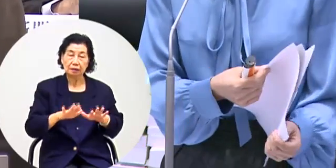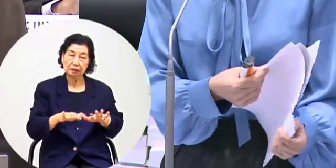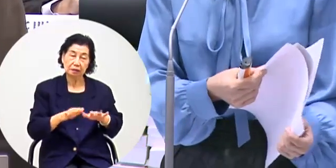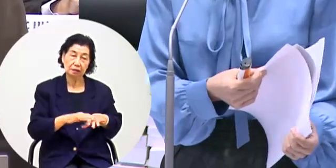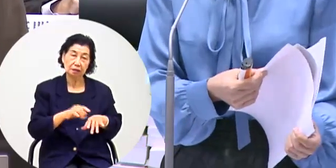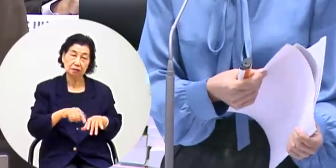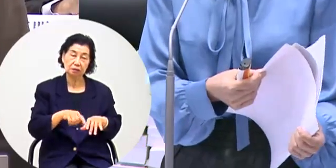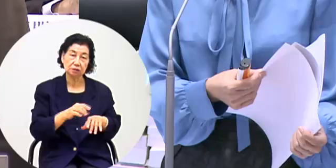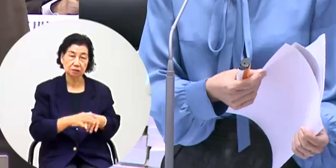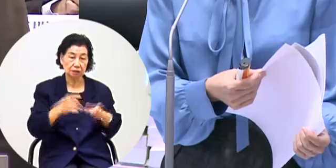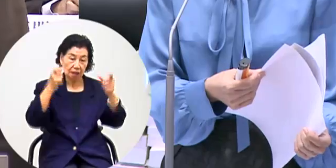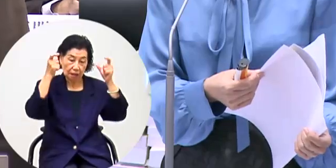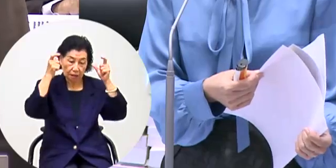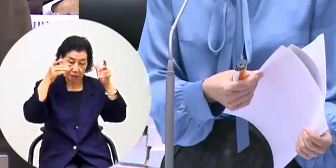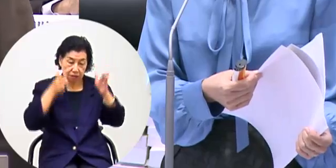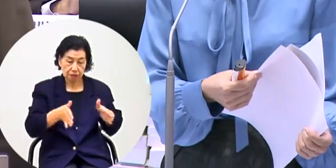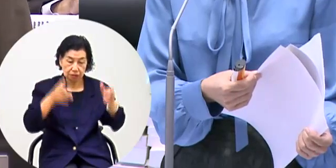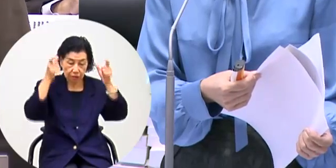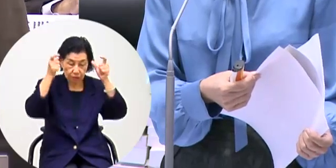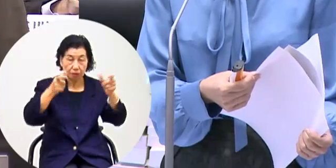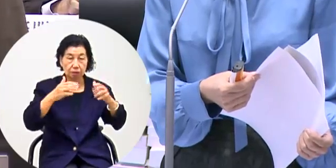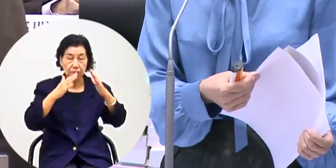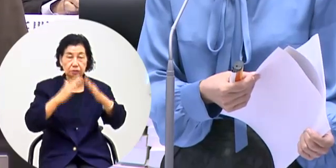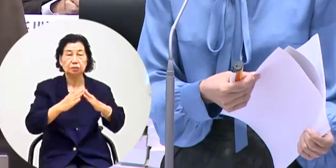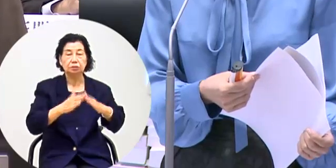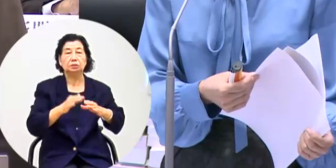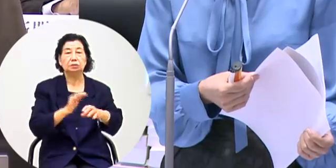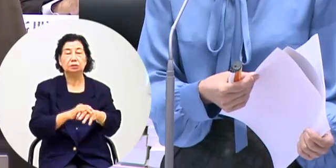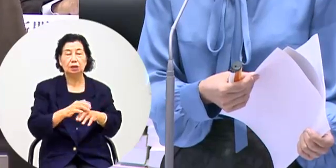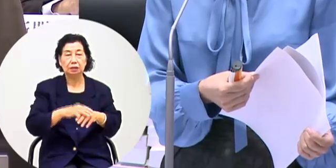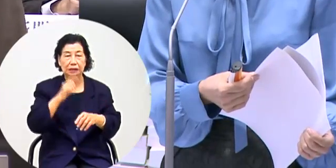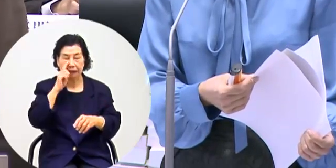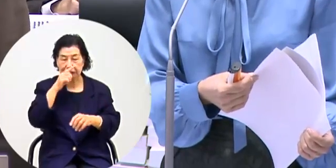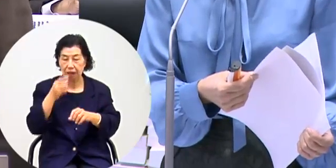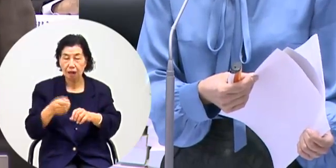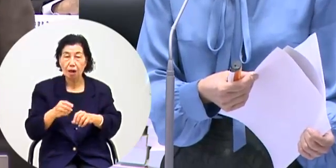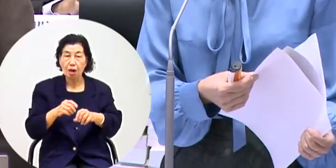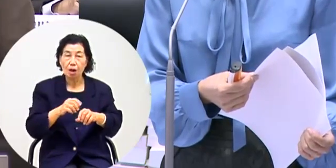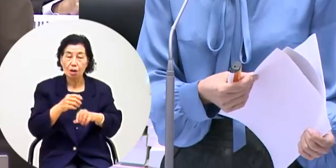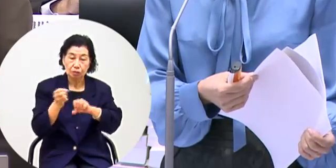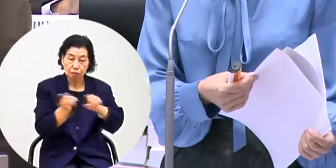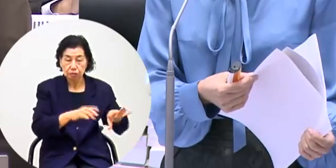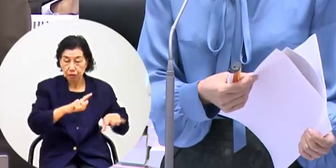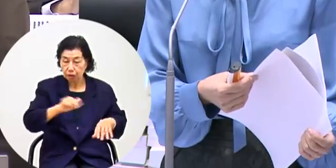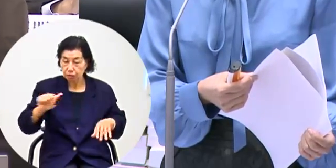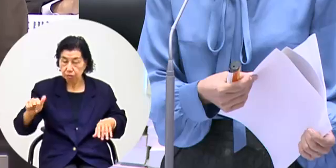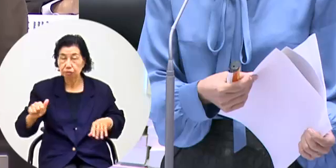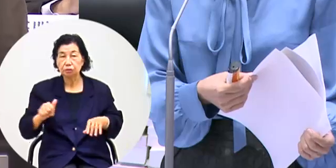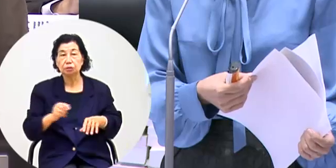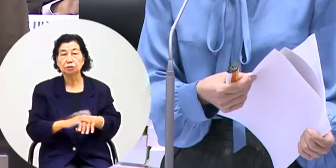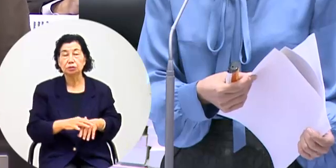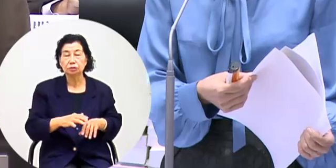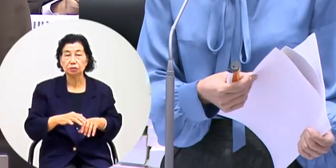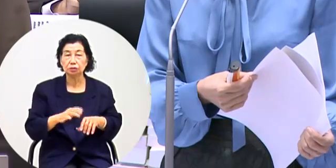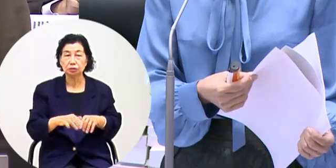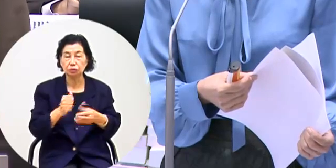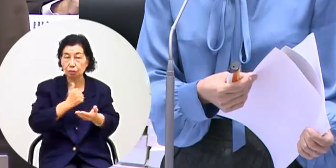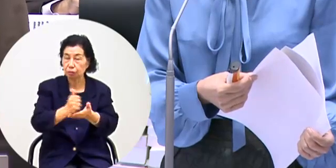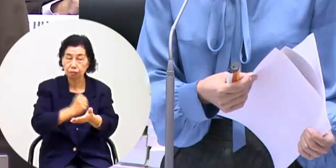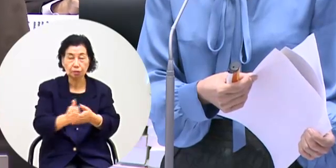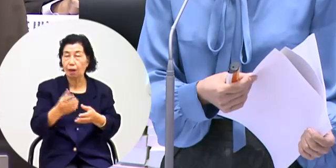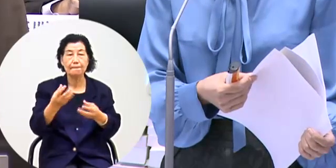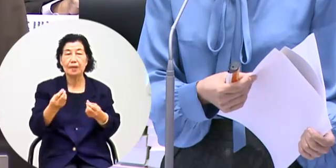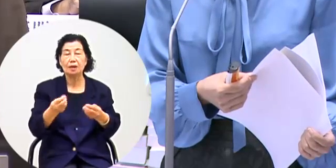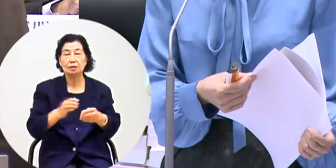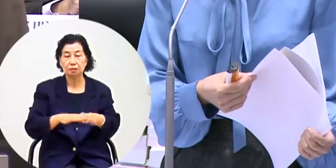偏湖的部分，偏湖的部分，即摆伊嘛是有甲稳顿去。但是我想长期来讲，我觉得说这